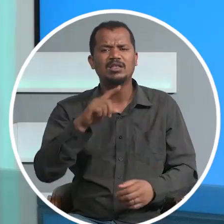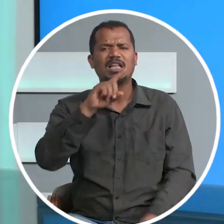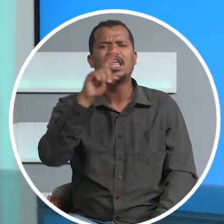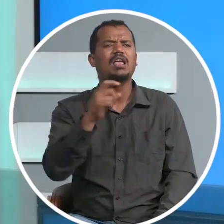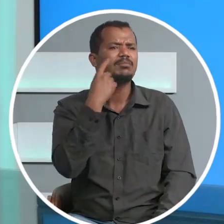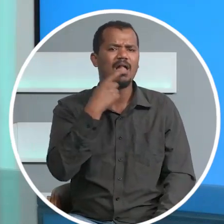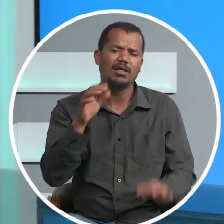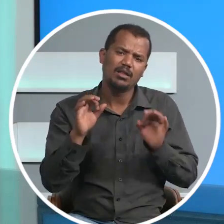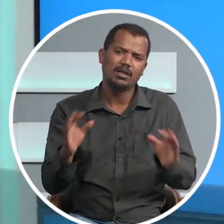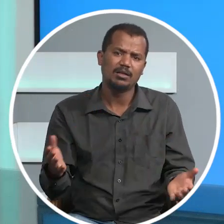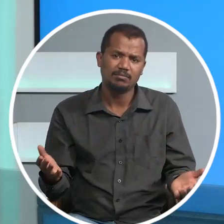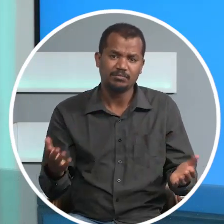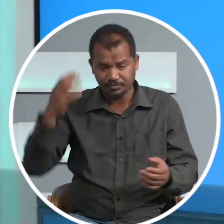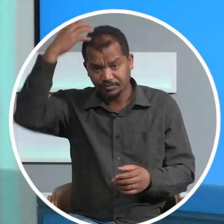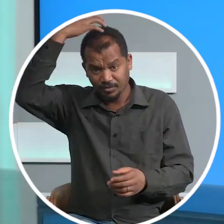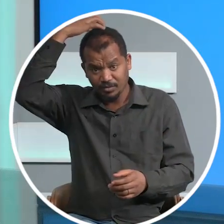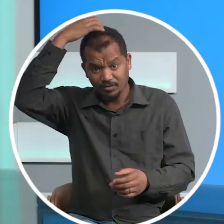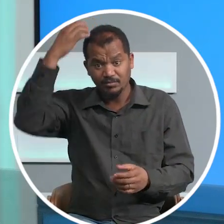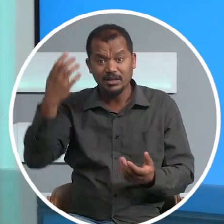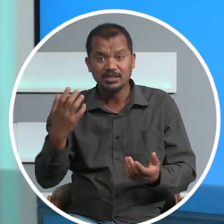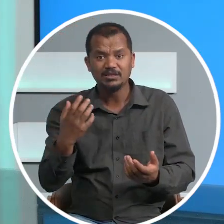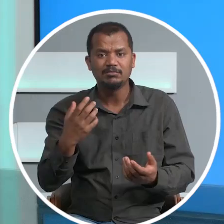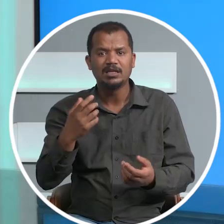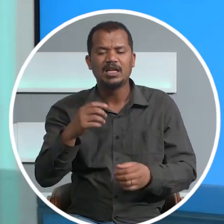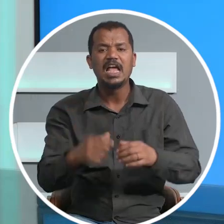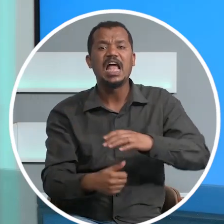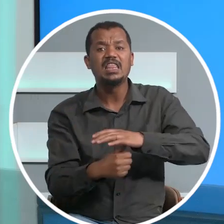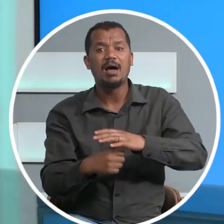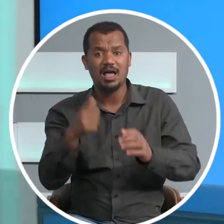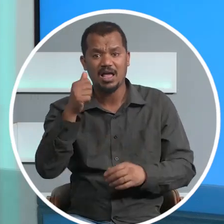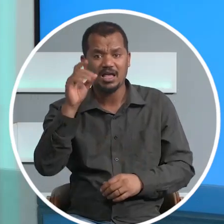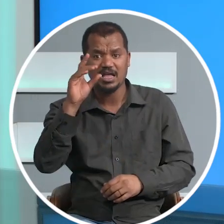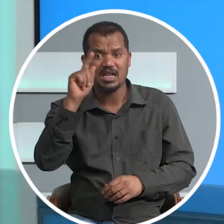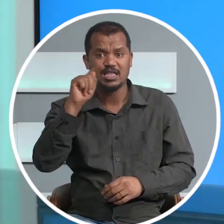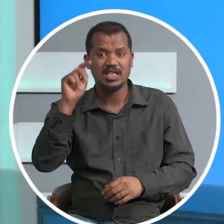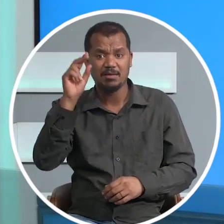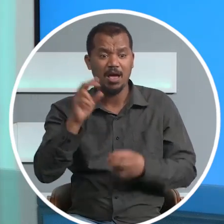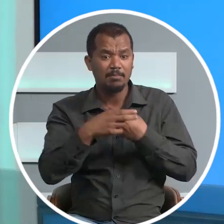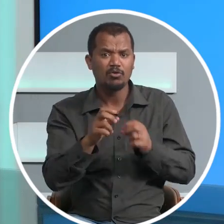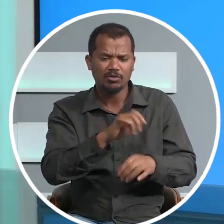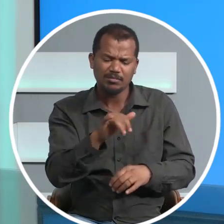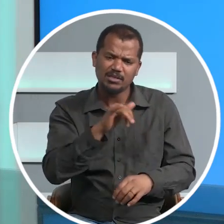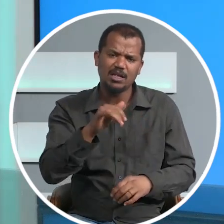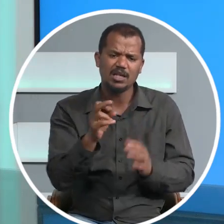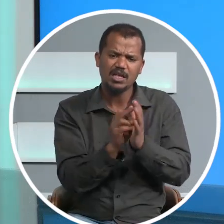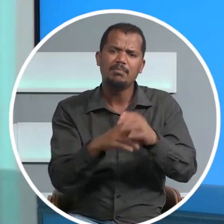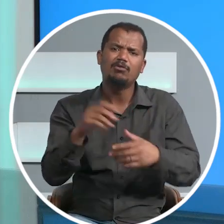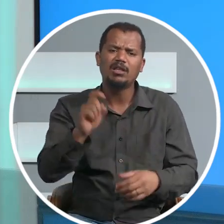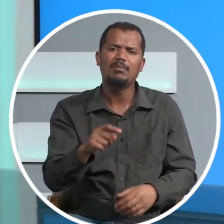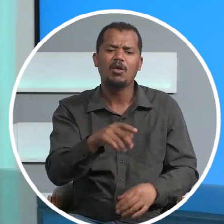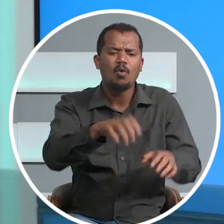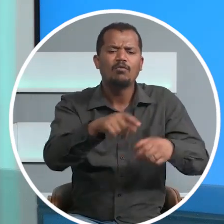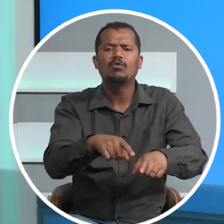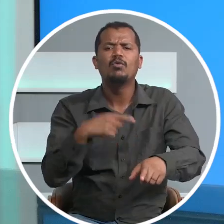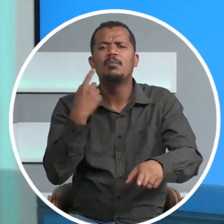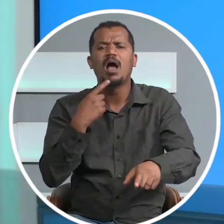نه تو میل، من گستم من دزیارو گوتن که خنثی باجیم رو یکی نبر بتو، مگر از میکاتارلو است اچو این کرکارون